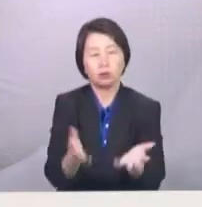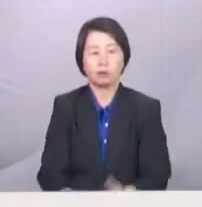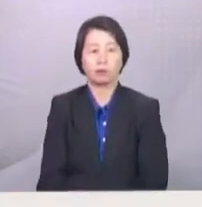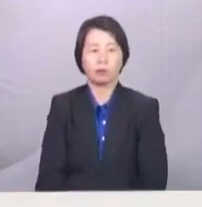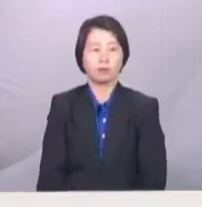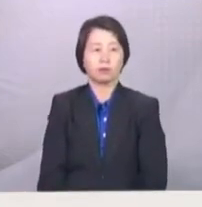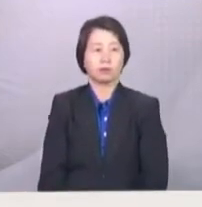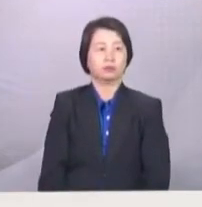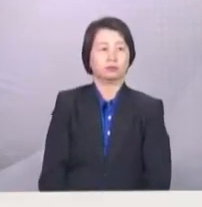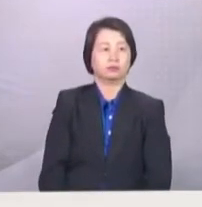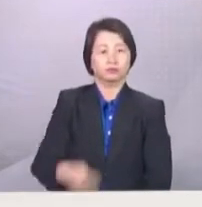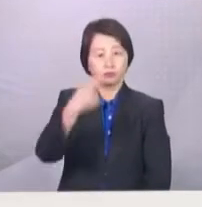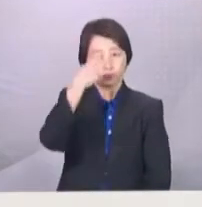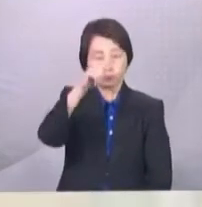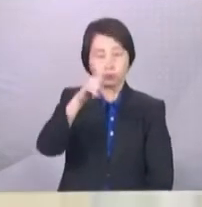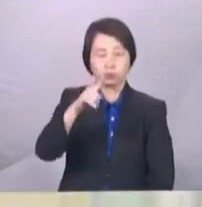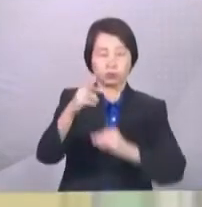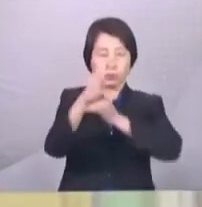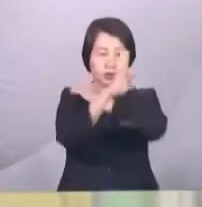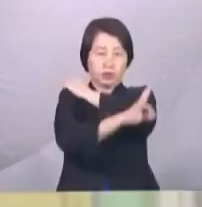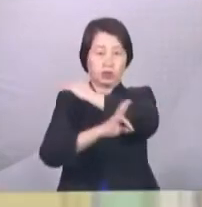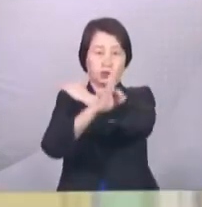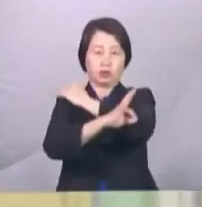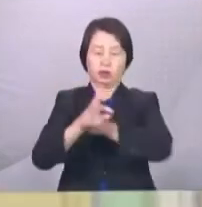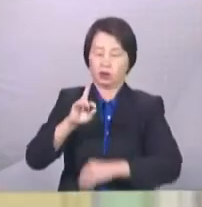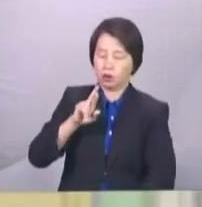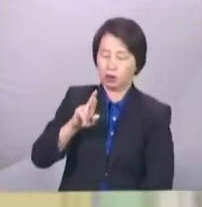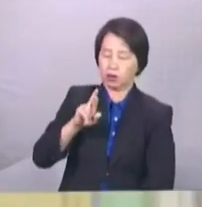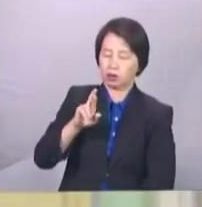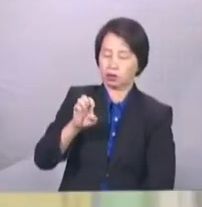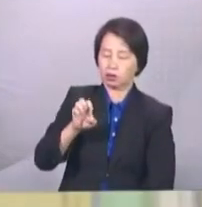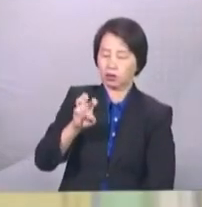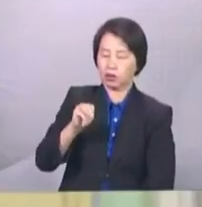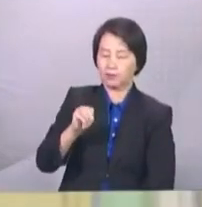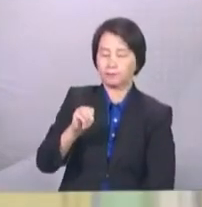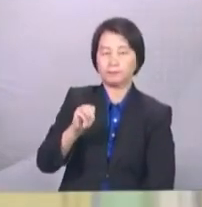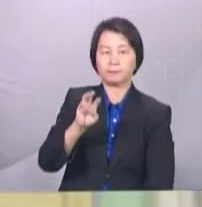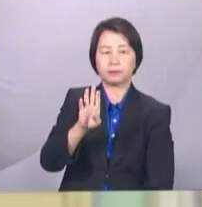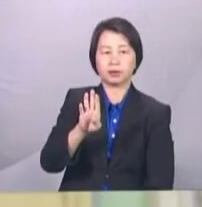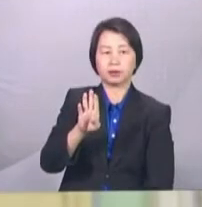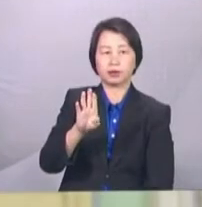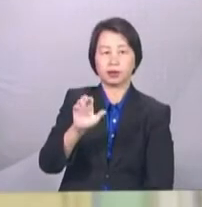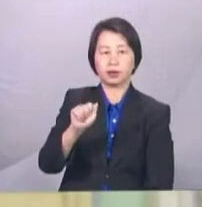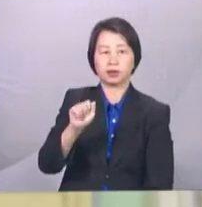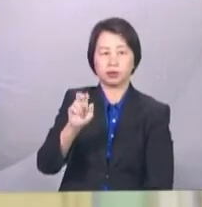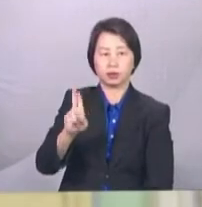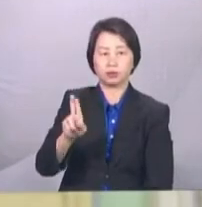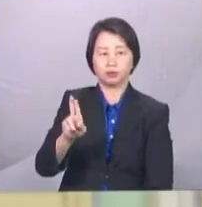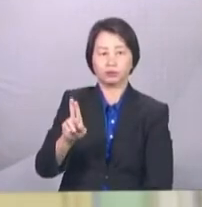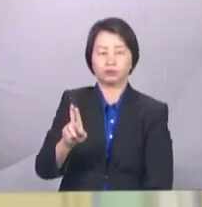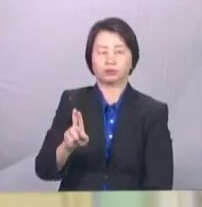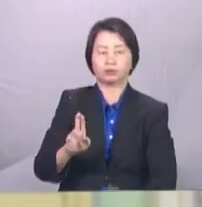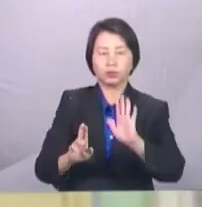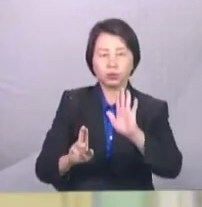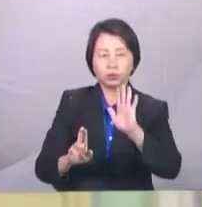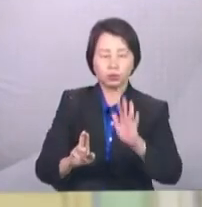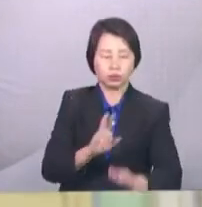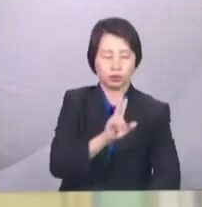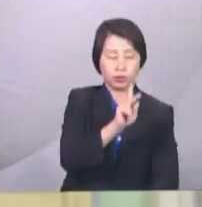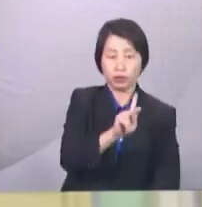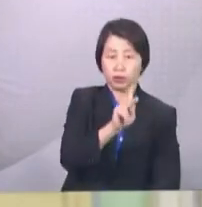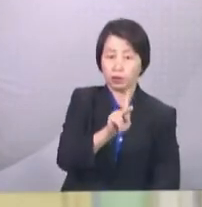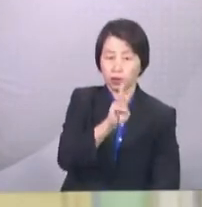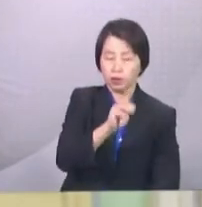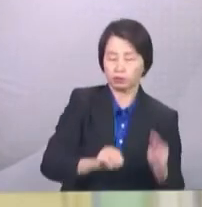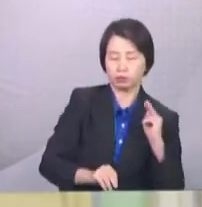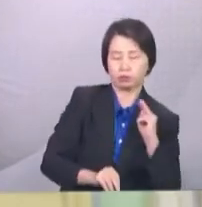Puncu rembau kalau ini akan dial-up halus ia oleh Kementerian Kesehatan jadi yang